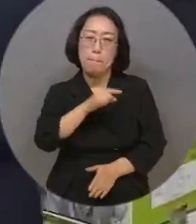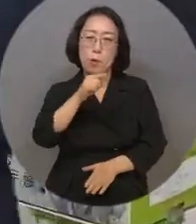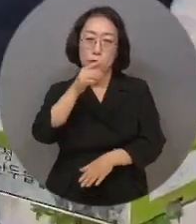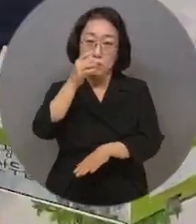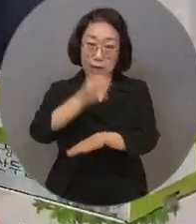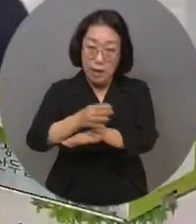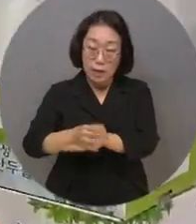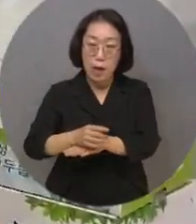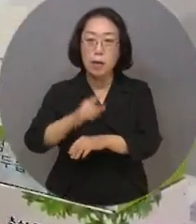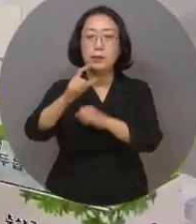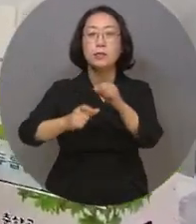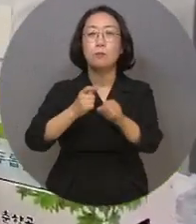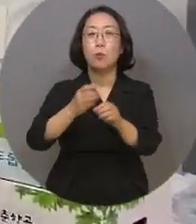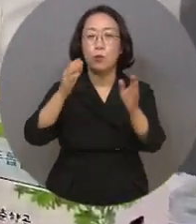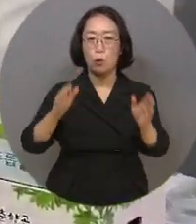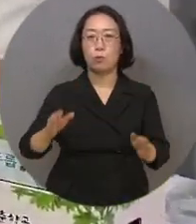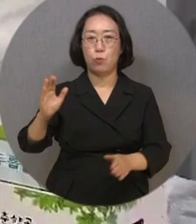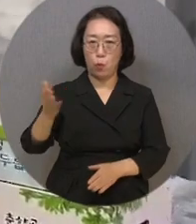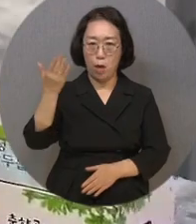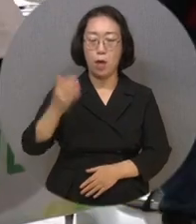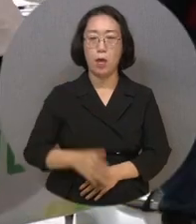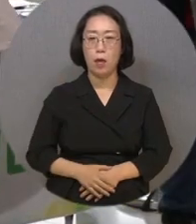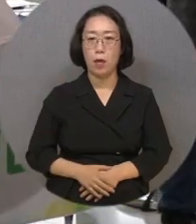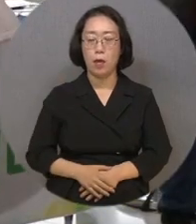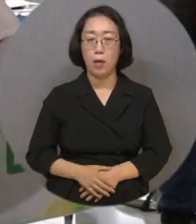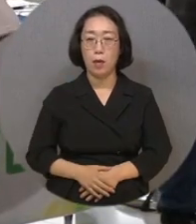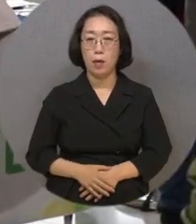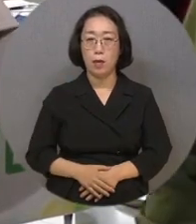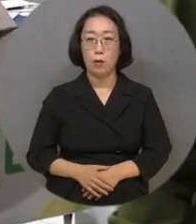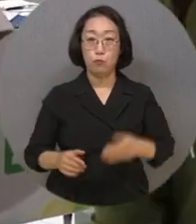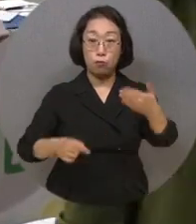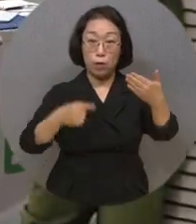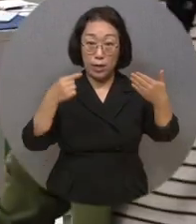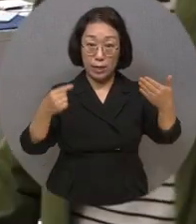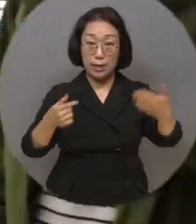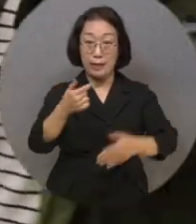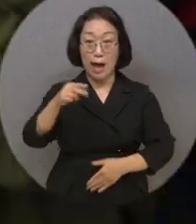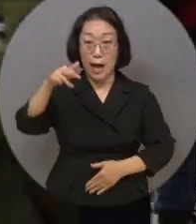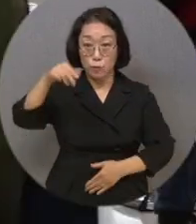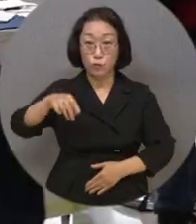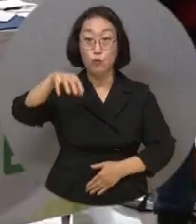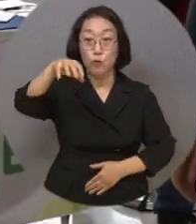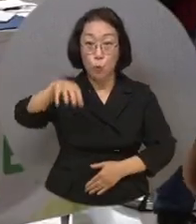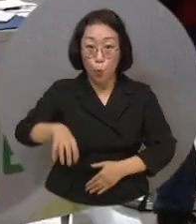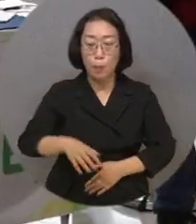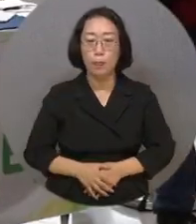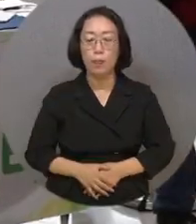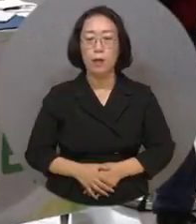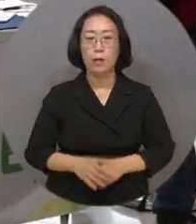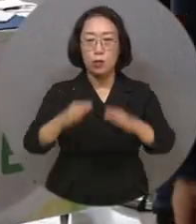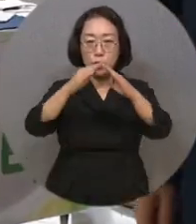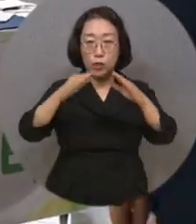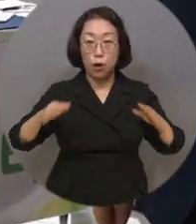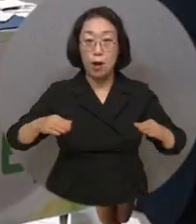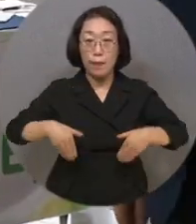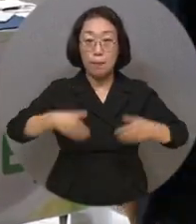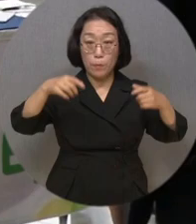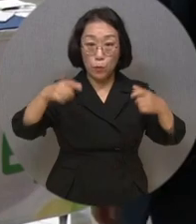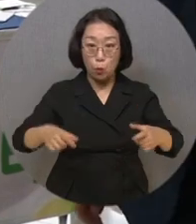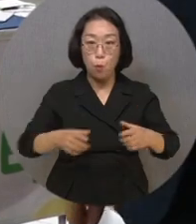올해로 15주년을 맞았습니다. 지난 1일 나주시 국민체육센터에서 전남 지역